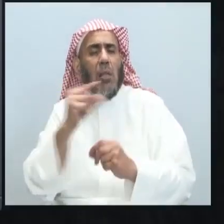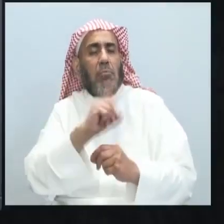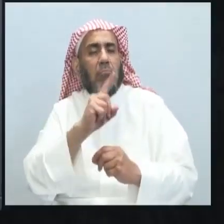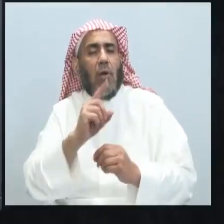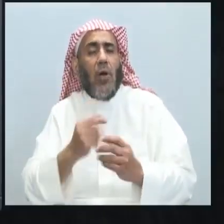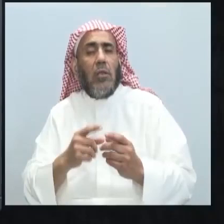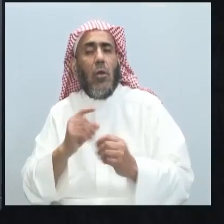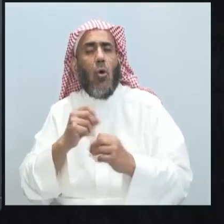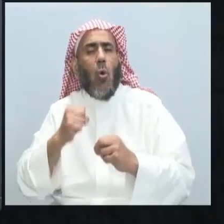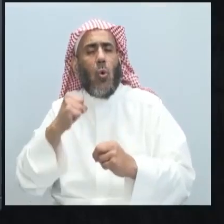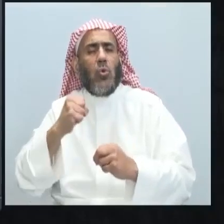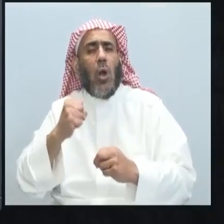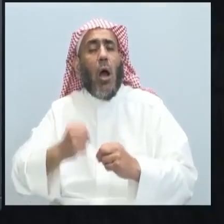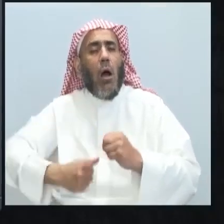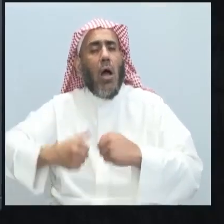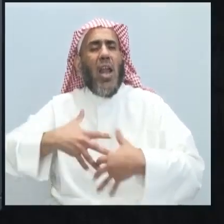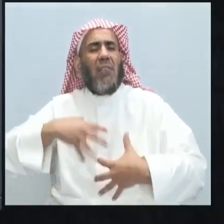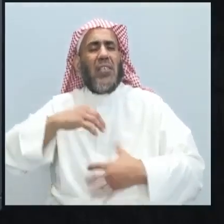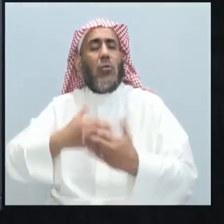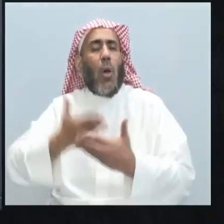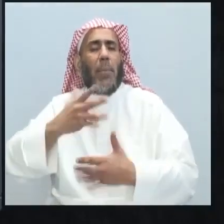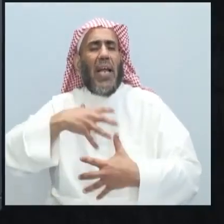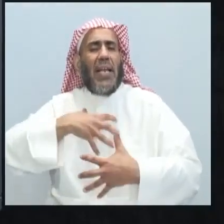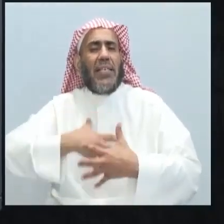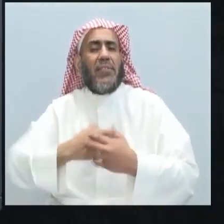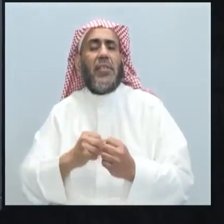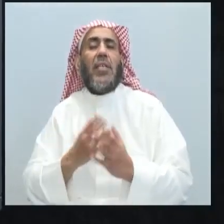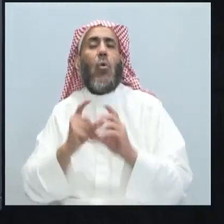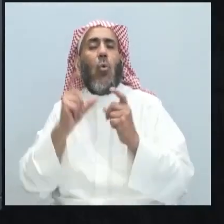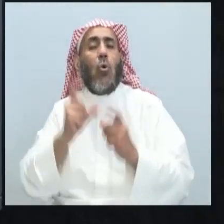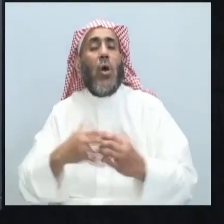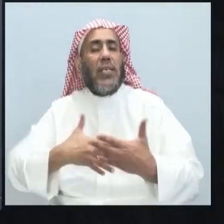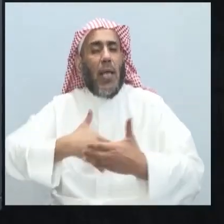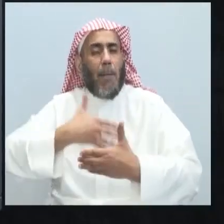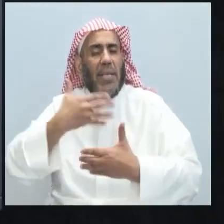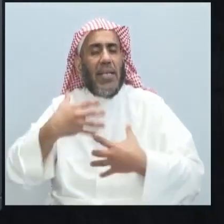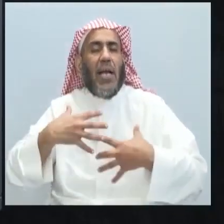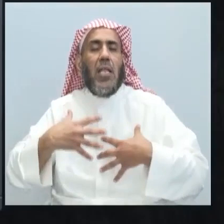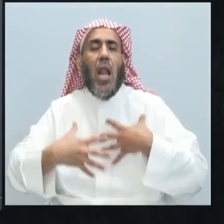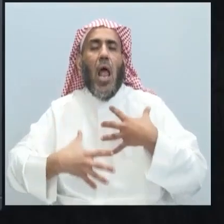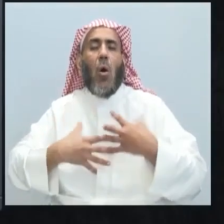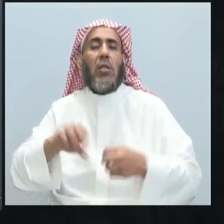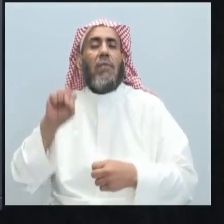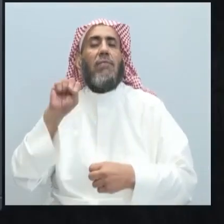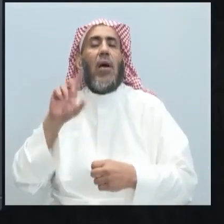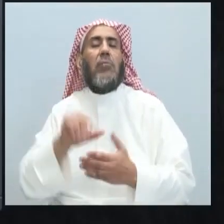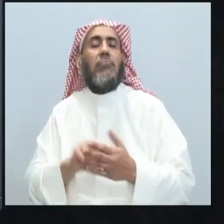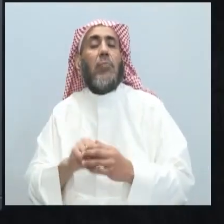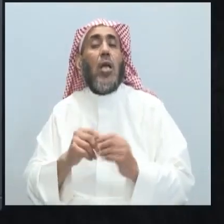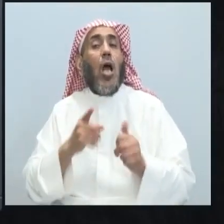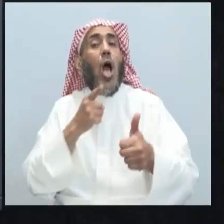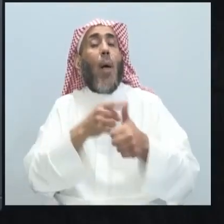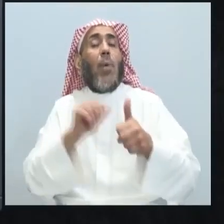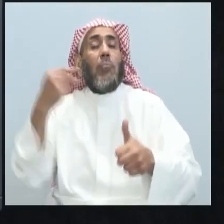فقط هي قدره قدره نفسيه تعبر عن خلجات النفس وما في هذا النفس الشعر هو تعبير عن عن العواطف فقط وعن النفس رواد هذه